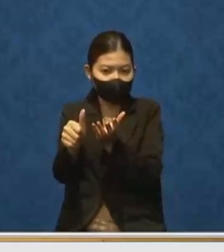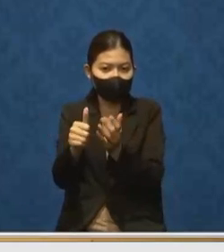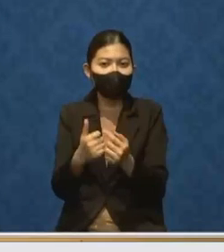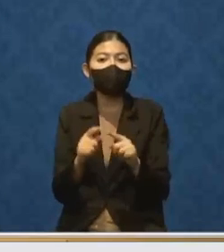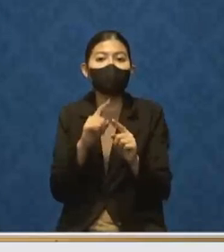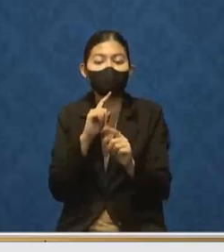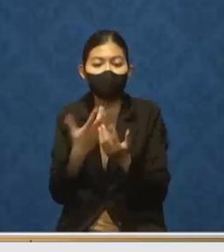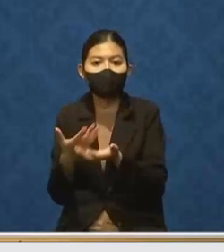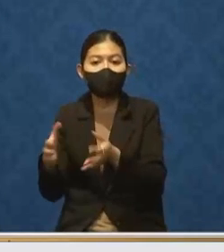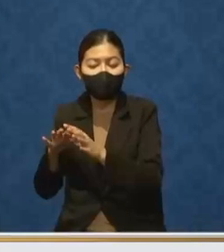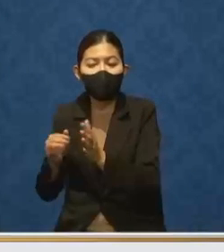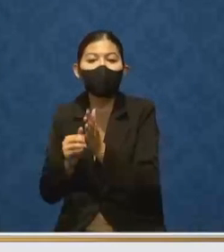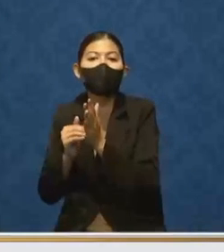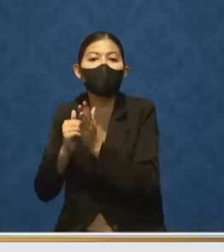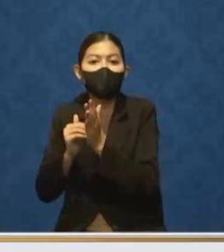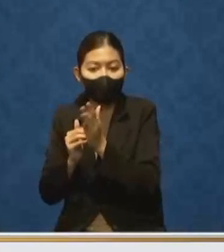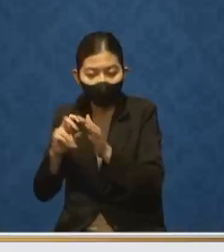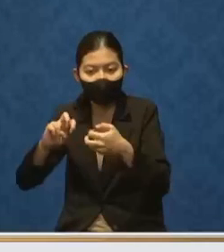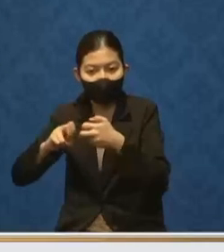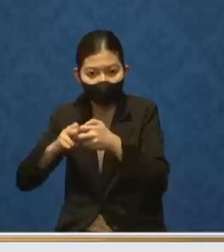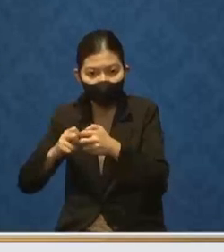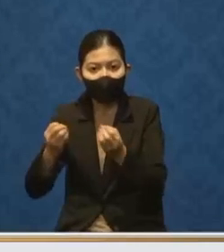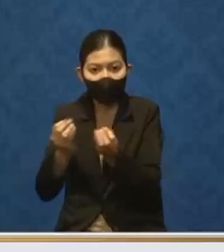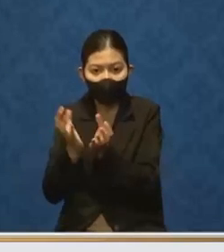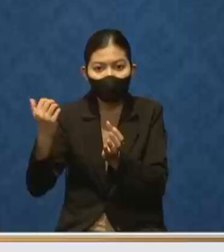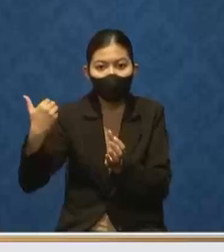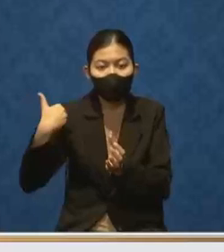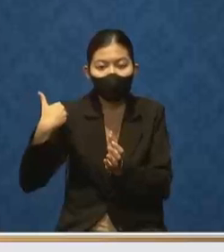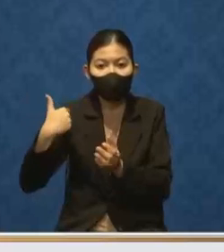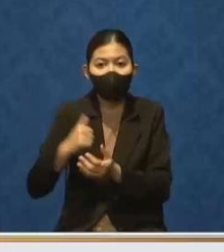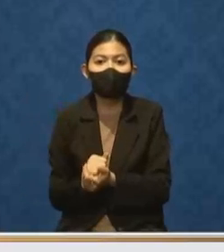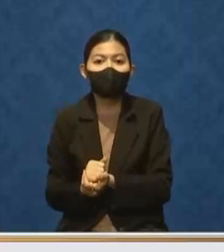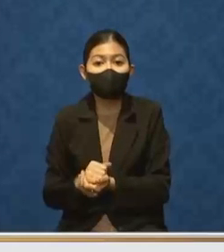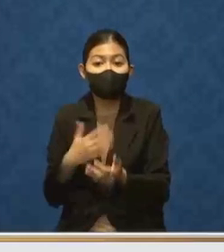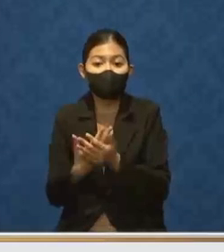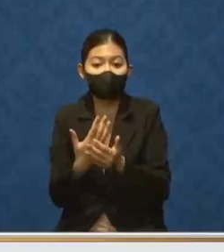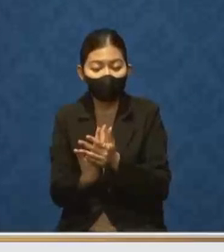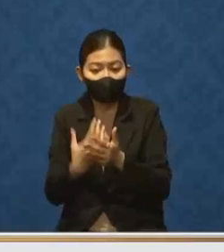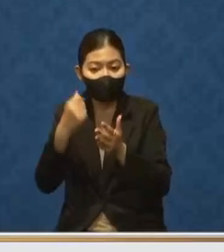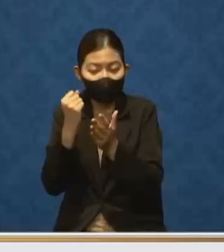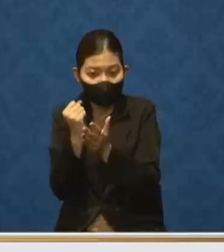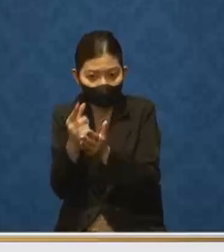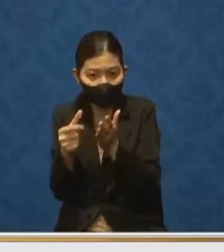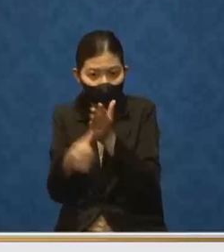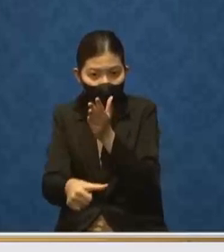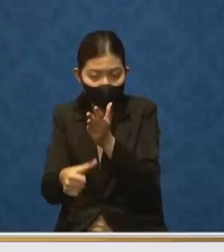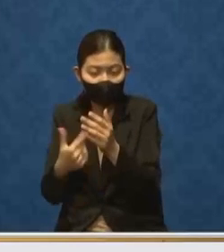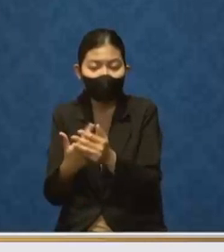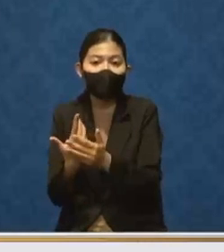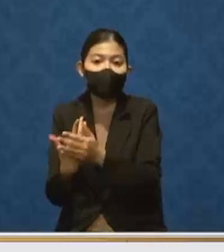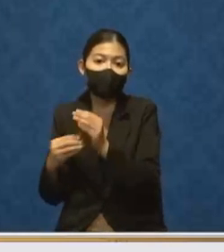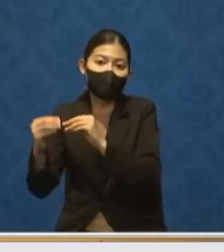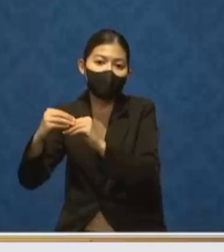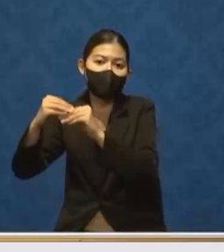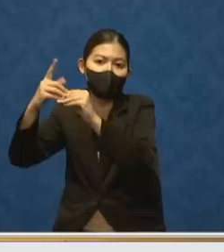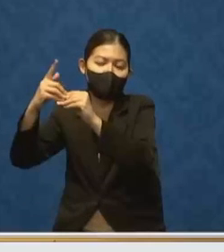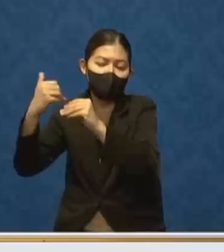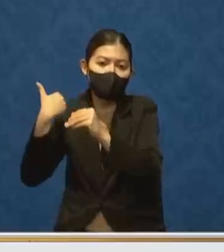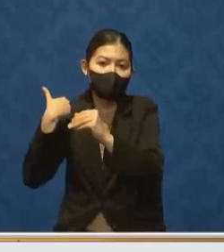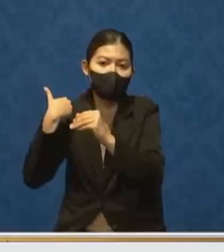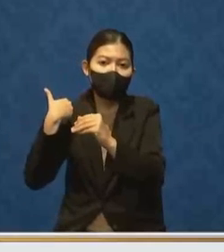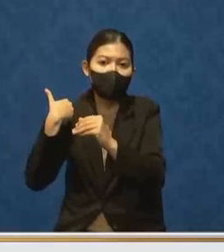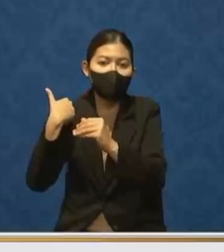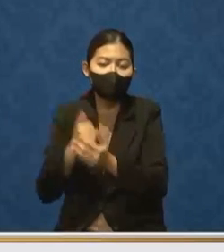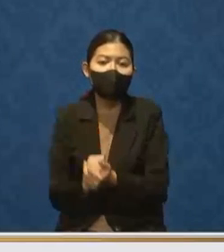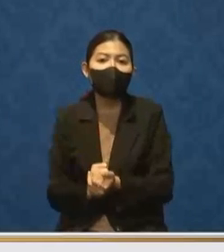มีความเปราะบางขึ้นในบางกลุ่มจากปัญหาค่าครองชีพและต้นทุนที่มีการปรับเพิ่มขึ้นโดยเฉพาะกลุ่มที่ร